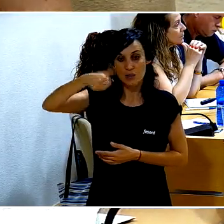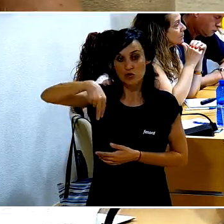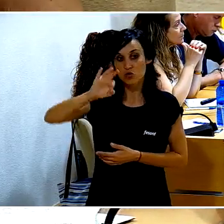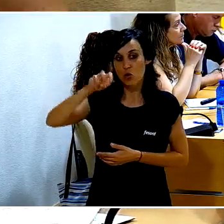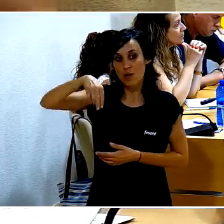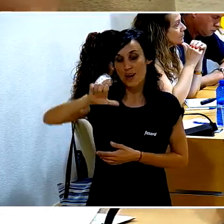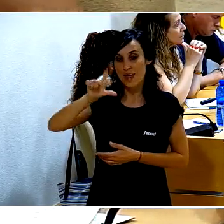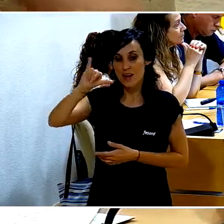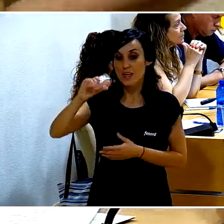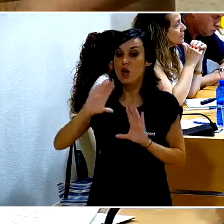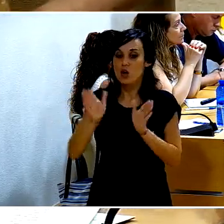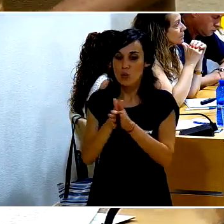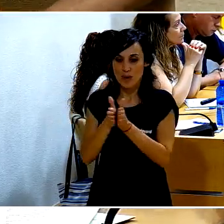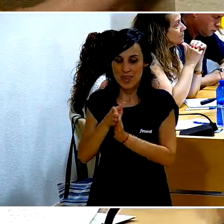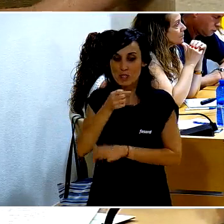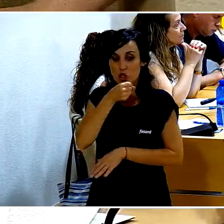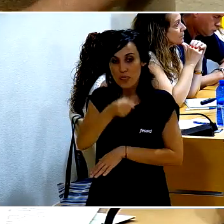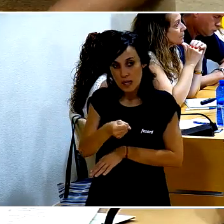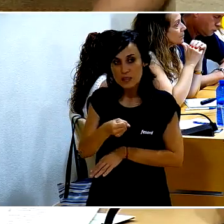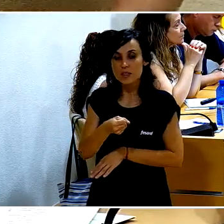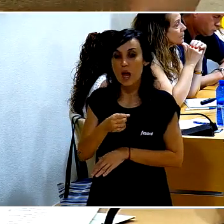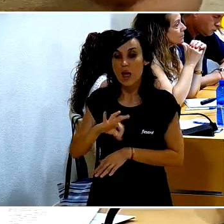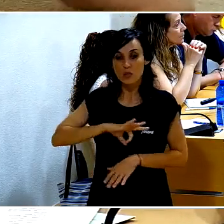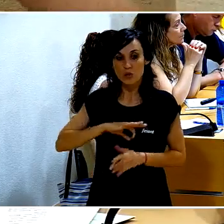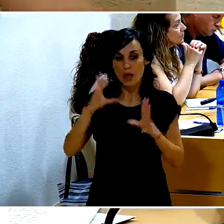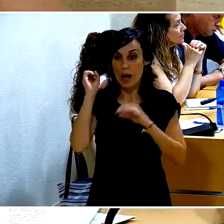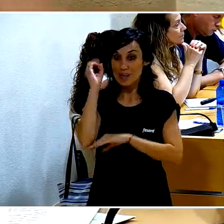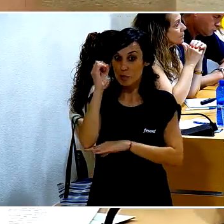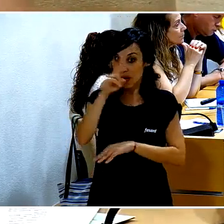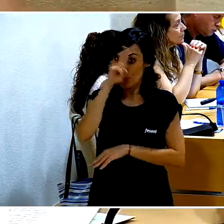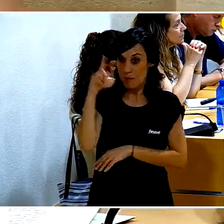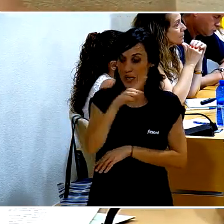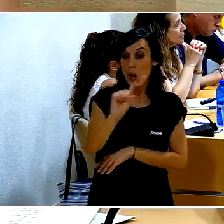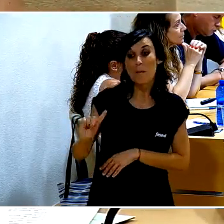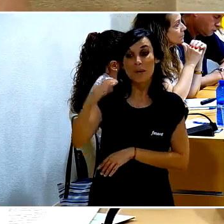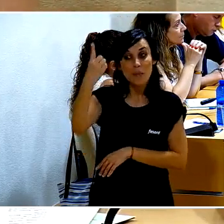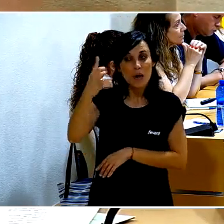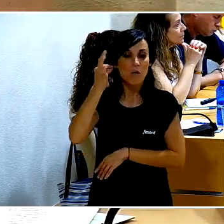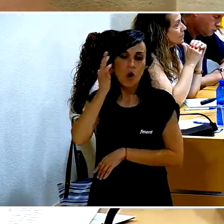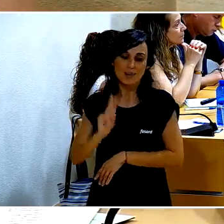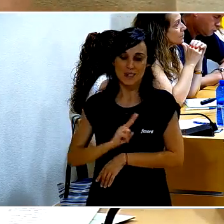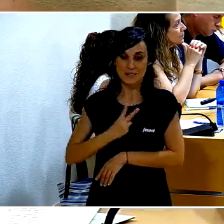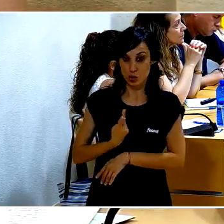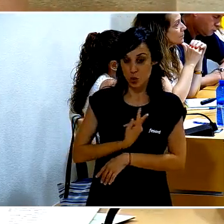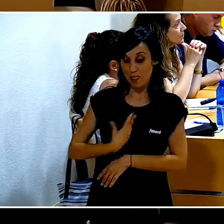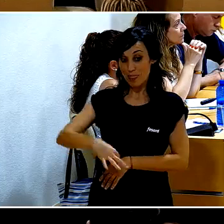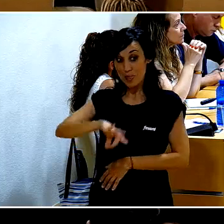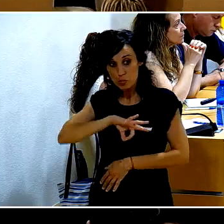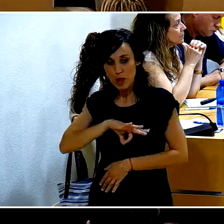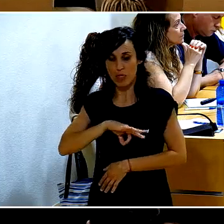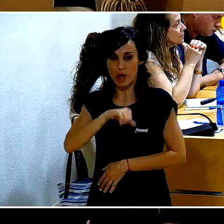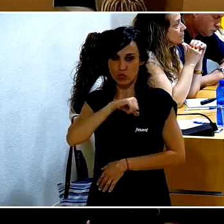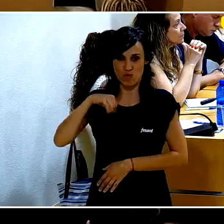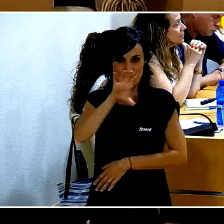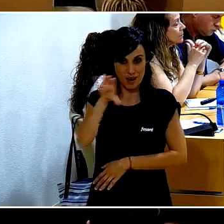Antonelli, companya socialista, diputada en l'Assemblea de Madrid, va ser la primera dona transexual diputada autonòmica